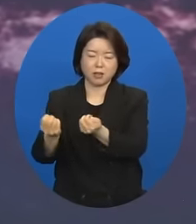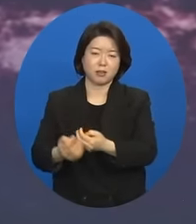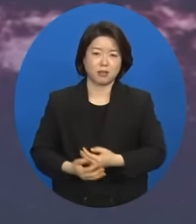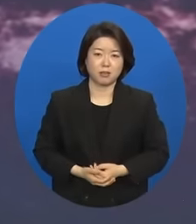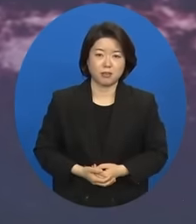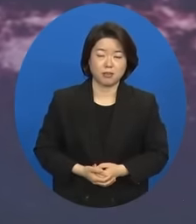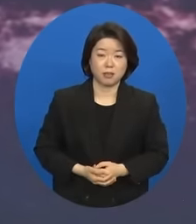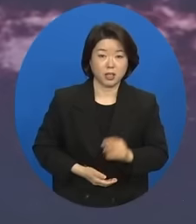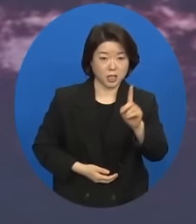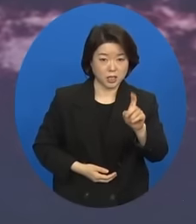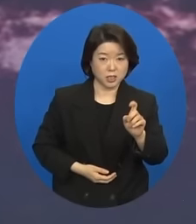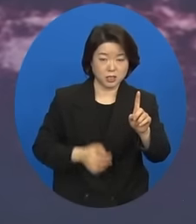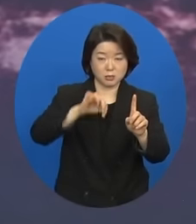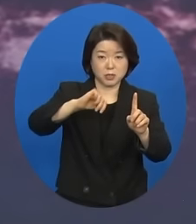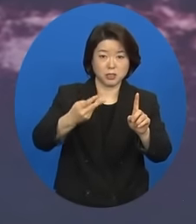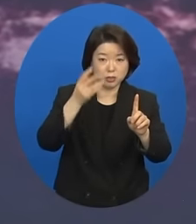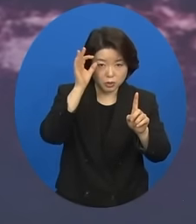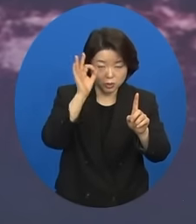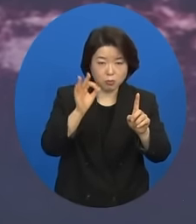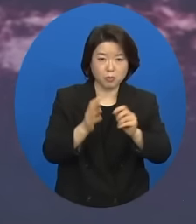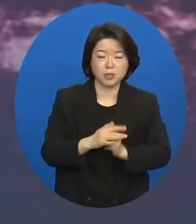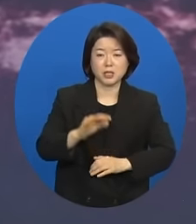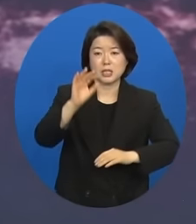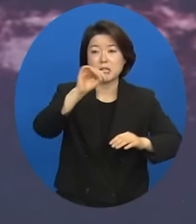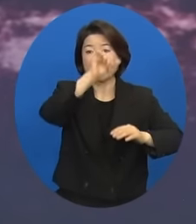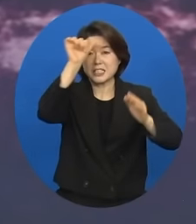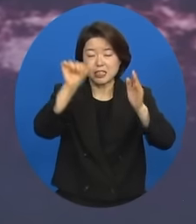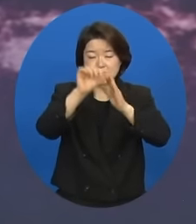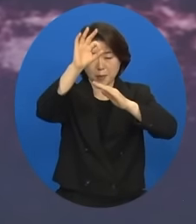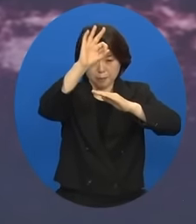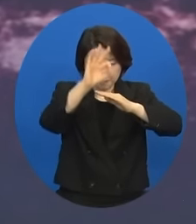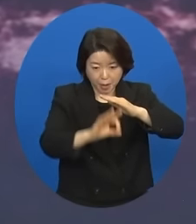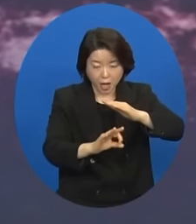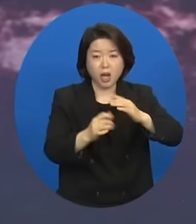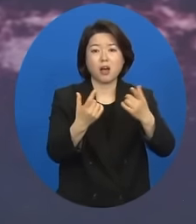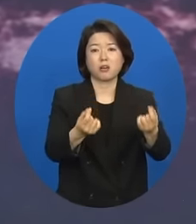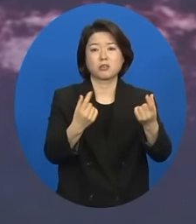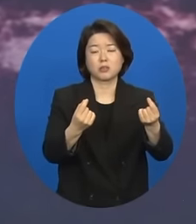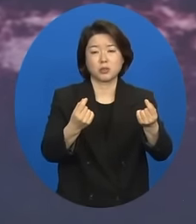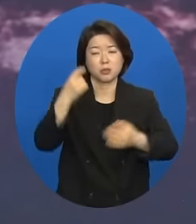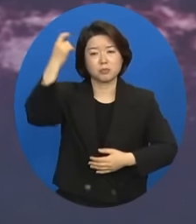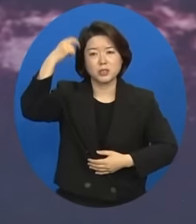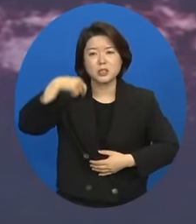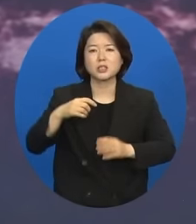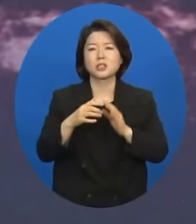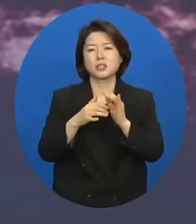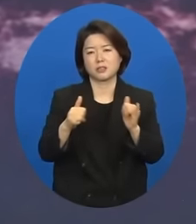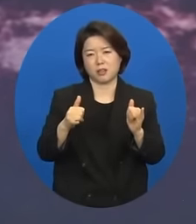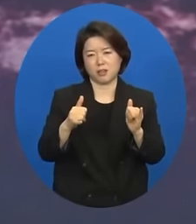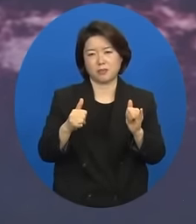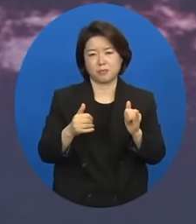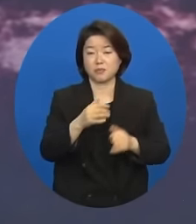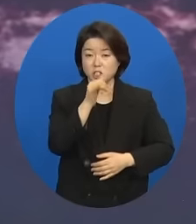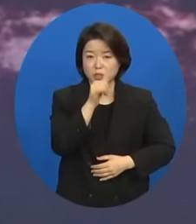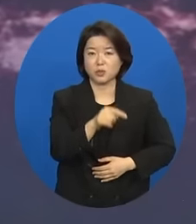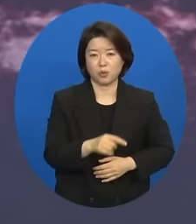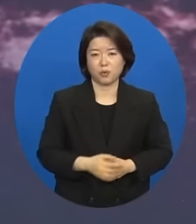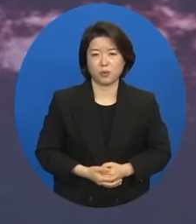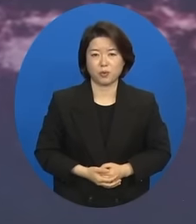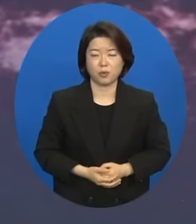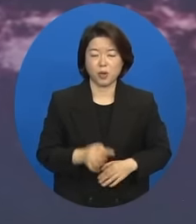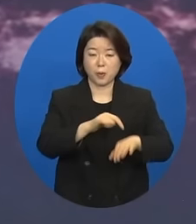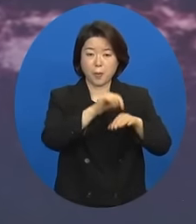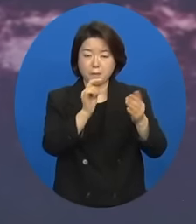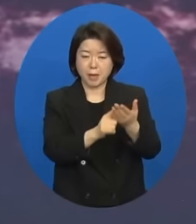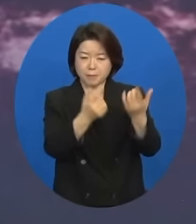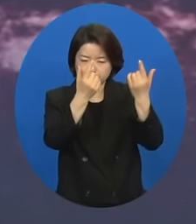11절의 표현대로 인생의 해가 진것 마냥 느껴지는 분들이 계시더라는 거예요 그래서 이분들 마음의 공통적인